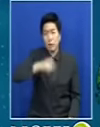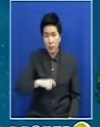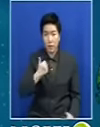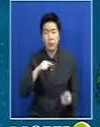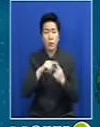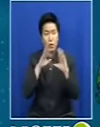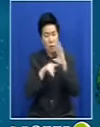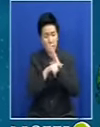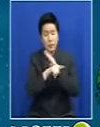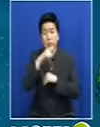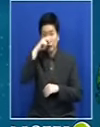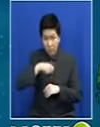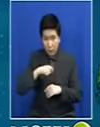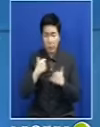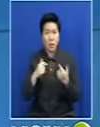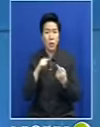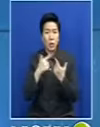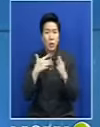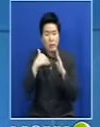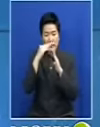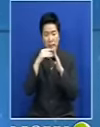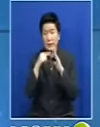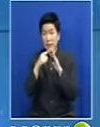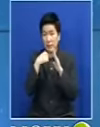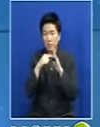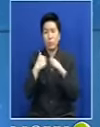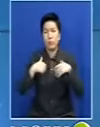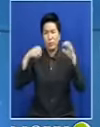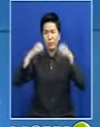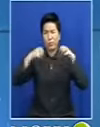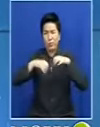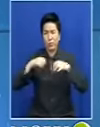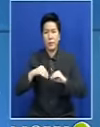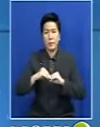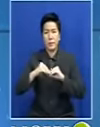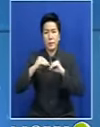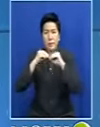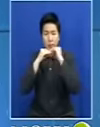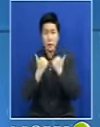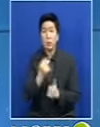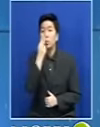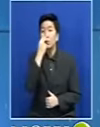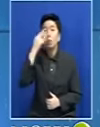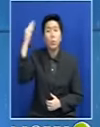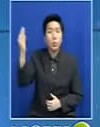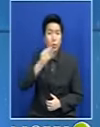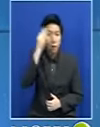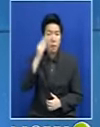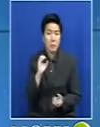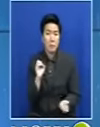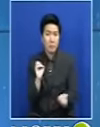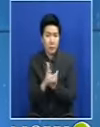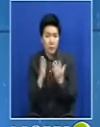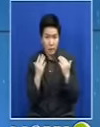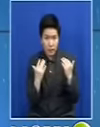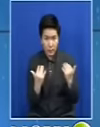ทางด้านภาคตะวันออกนะครับและทางด้านภาคเหนือตอนบนนั้นมีฝนตกเพิ่มมากขึ้นนะครับมาดูลักษณะอากาศที่จะกระทบกัน